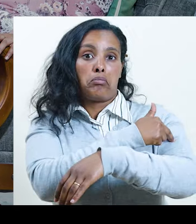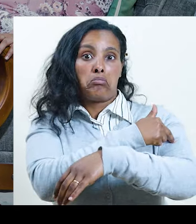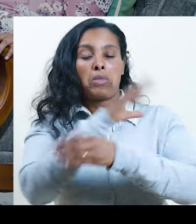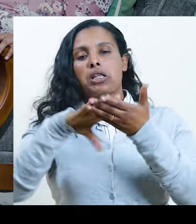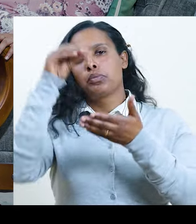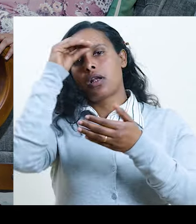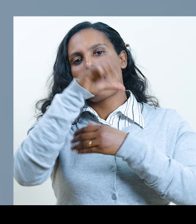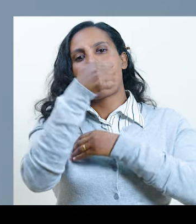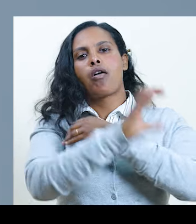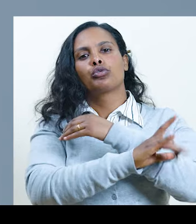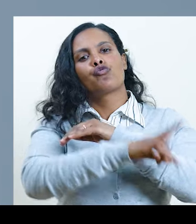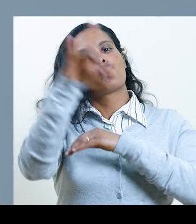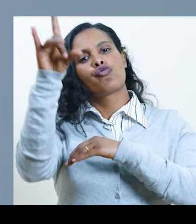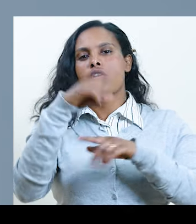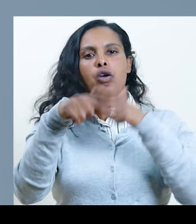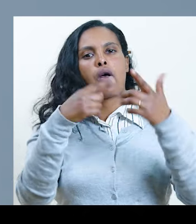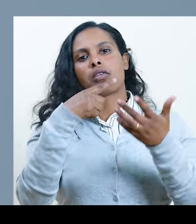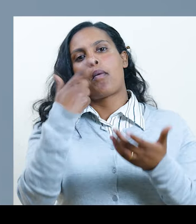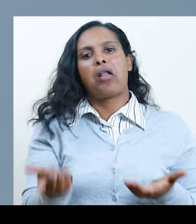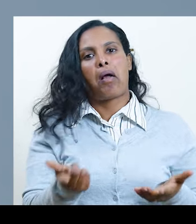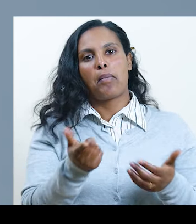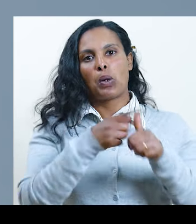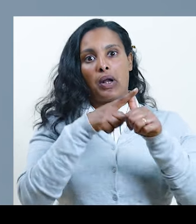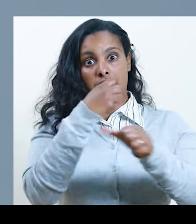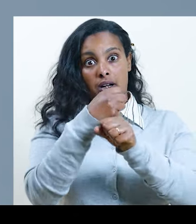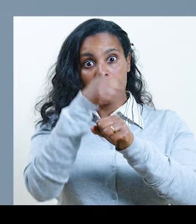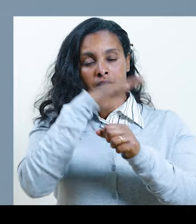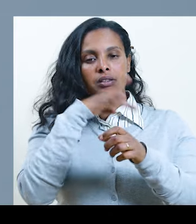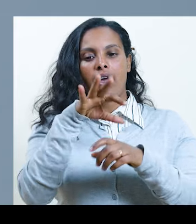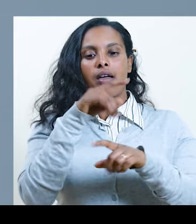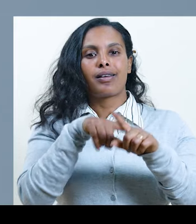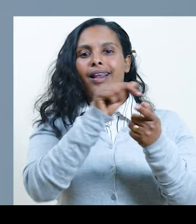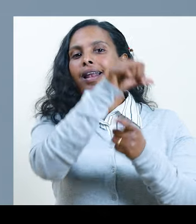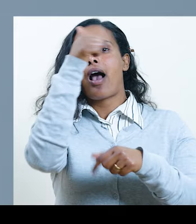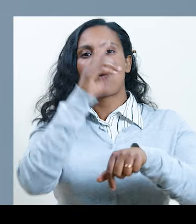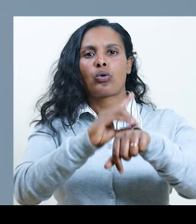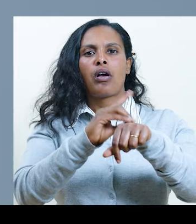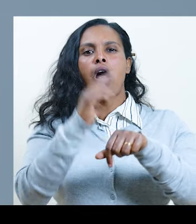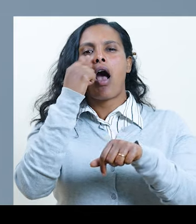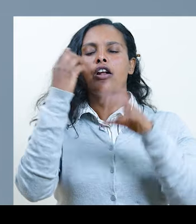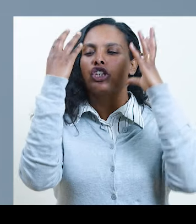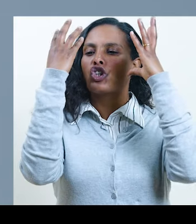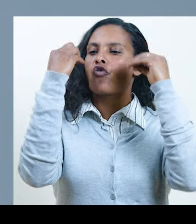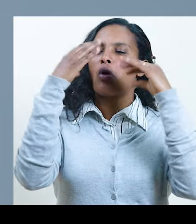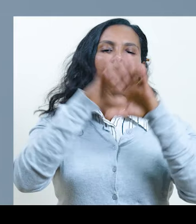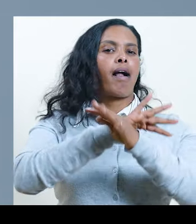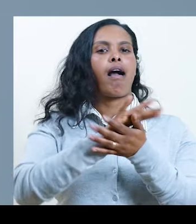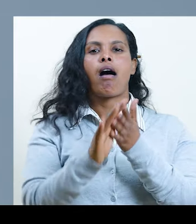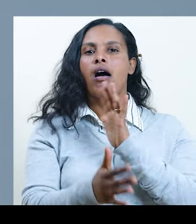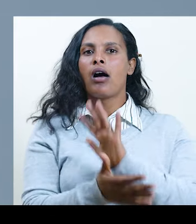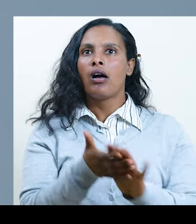ለህክምና ለትምህርት ወደ ውጭ ሀገር ሄዷል ተባልኩ። እና ያገኘኝ በሰዓቱ አይንሽ